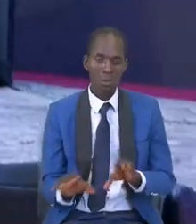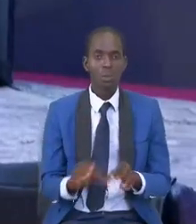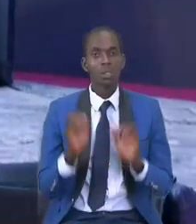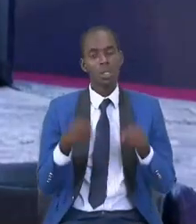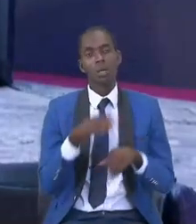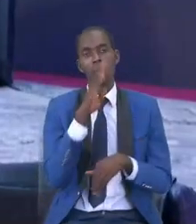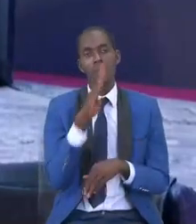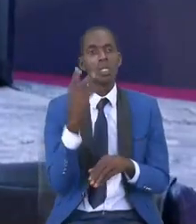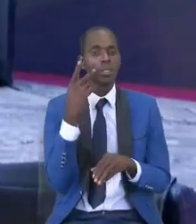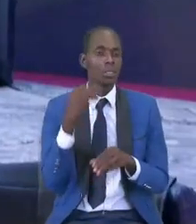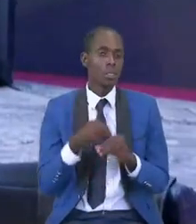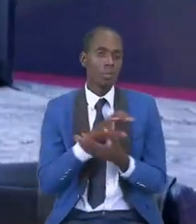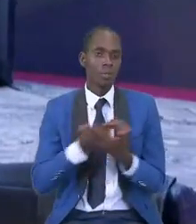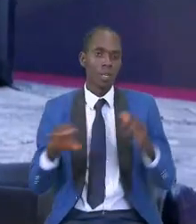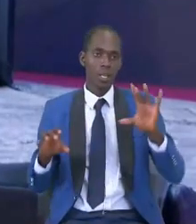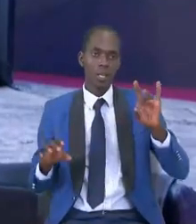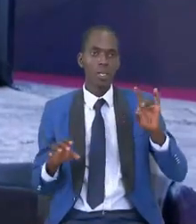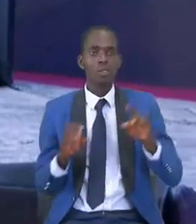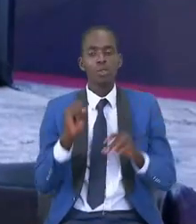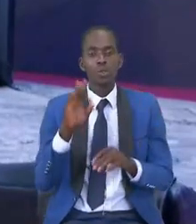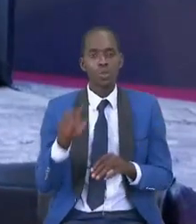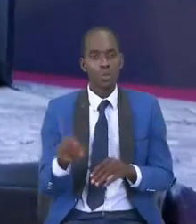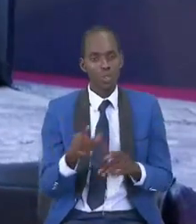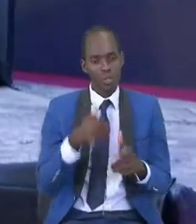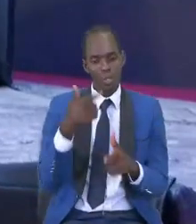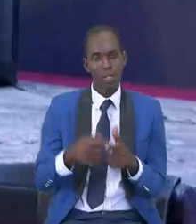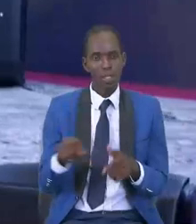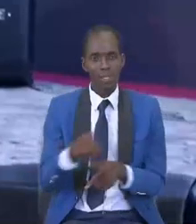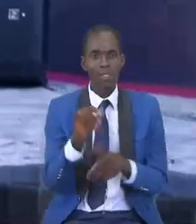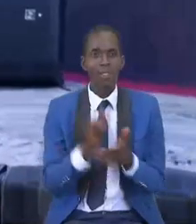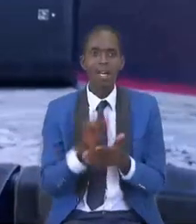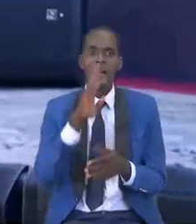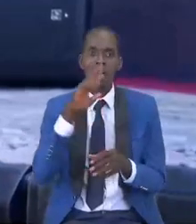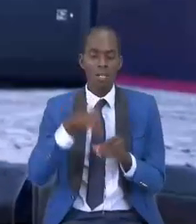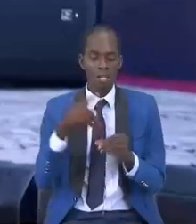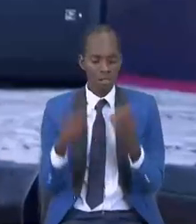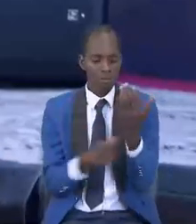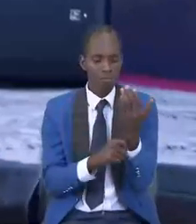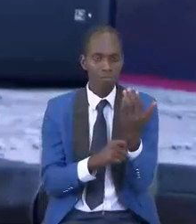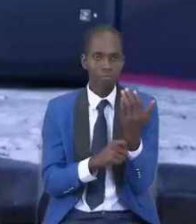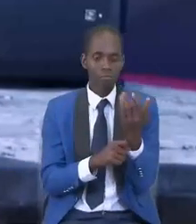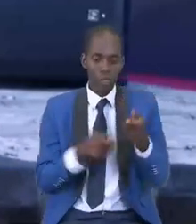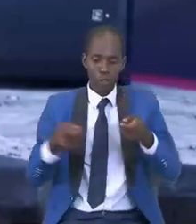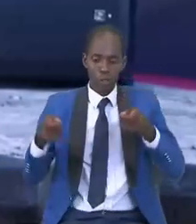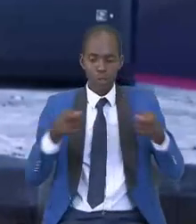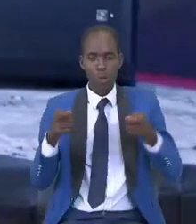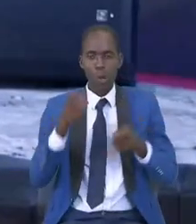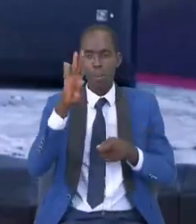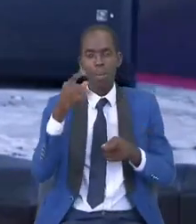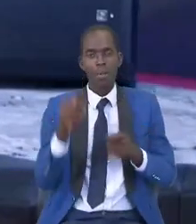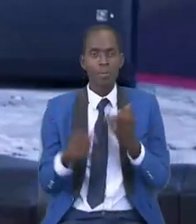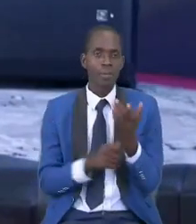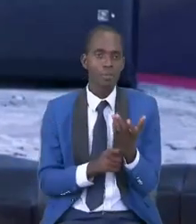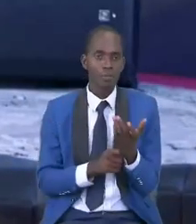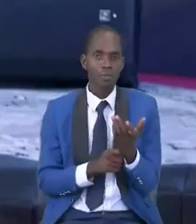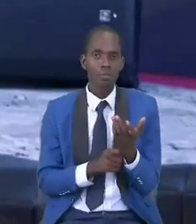pas. Alors, on nous dit dans le verset 8, « Or, ceux qui vivent selon la chair, contrôlés